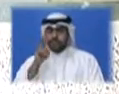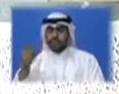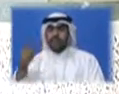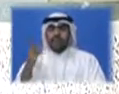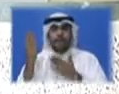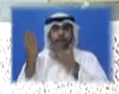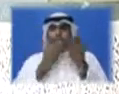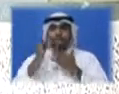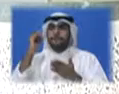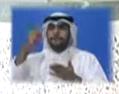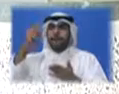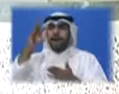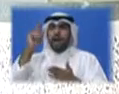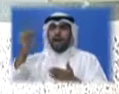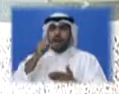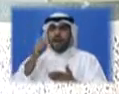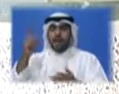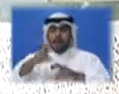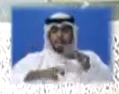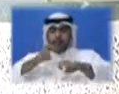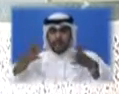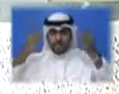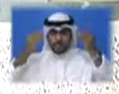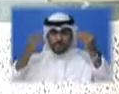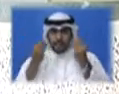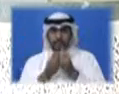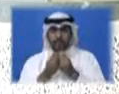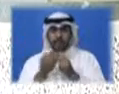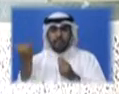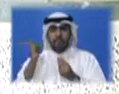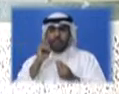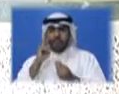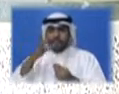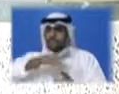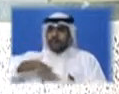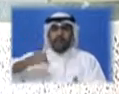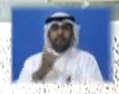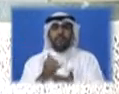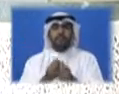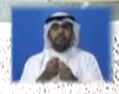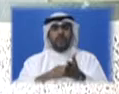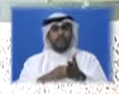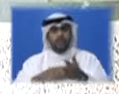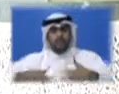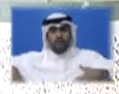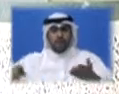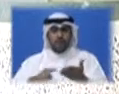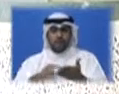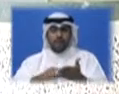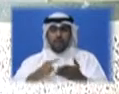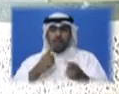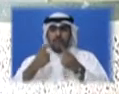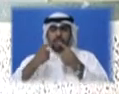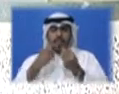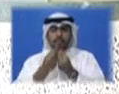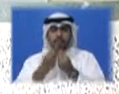معهد الكويت للأبحاث العلمية على التعاون مع كافة المؤسسات والمعاهد العلمية الرائدة، فتوقيع هذه الاتفاقية